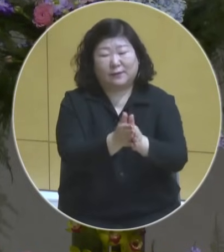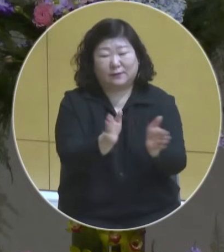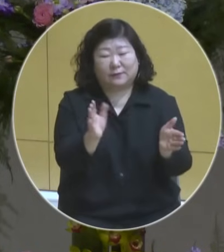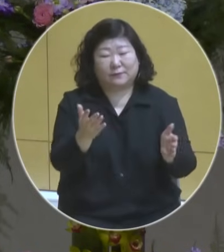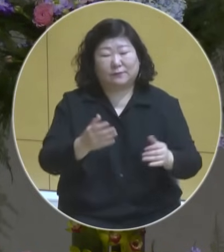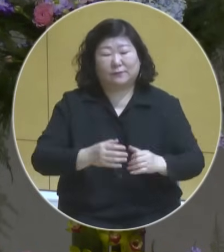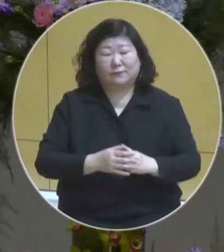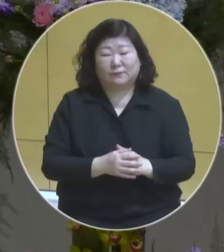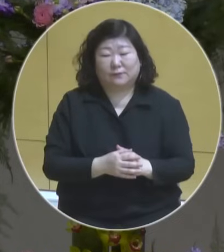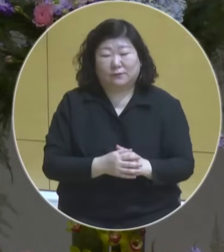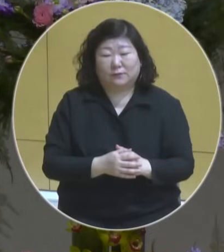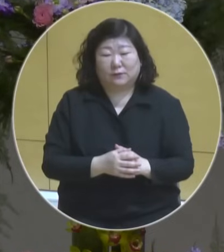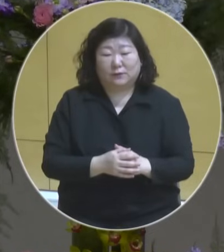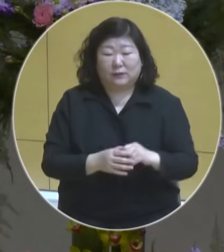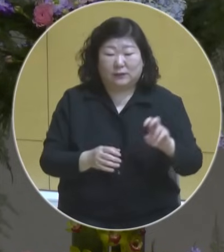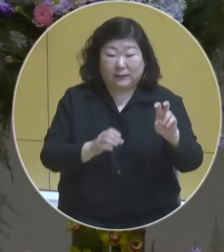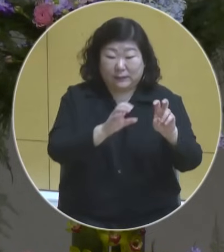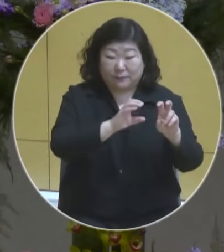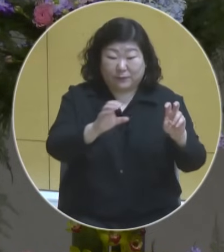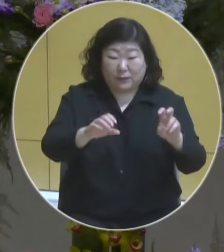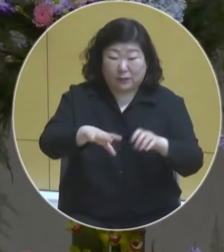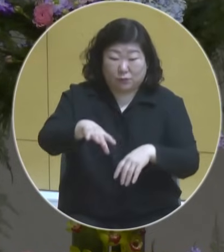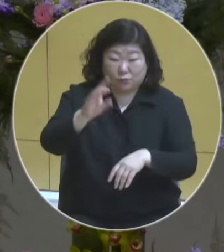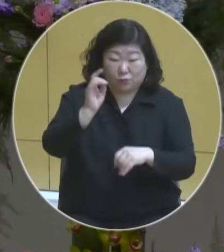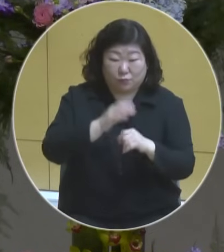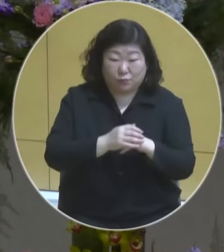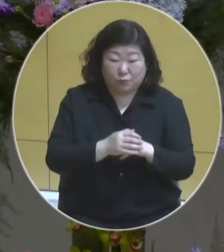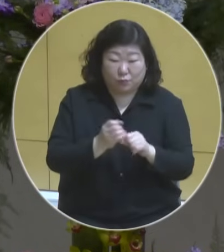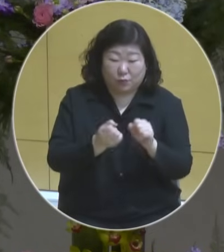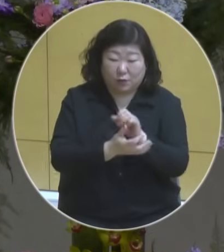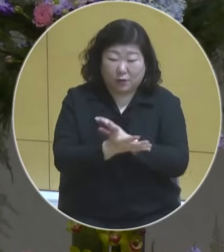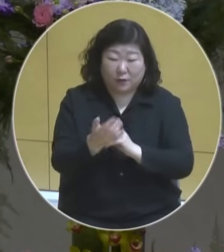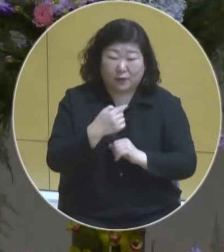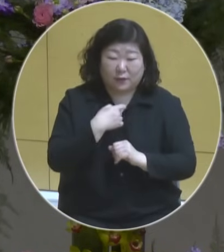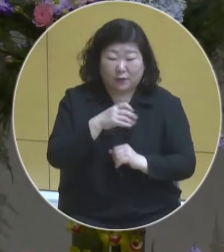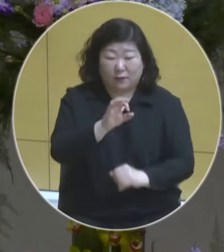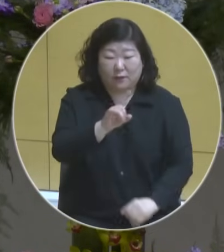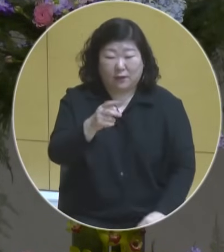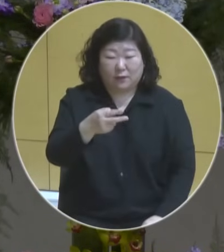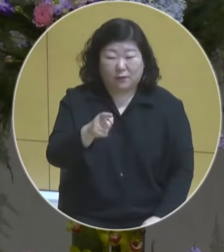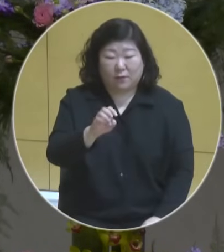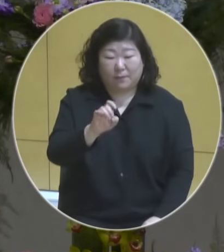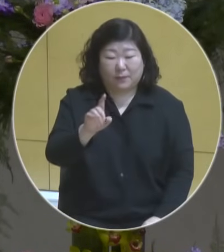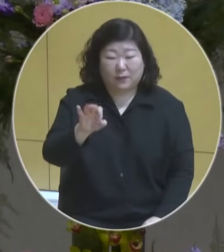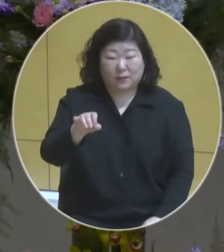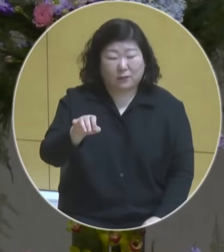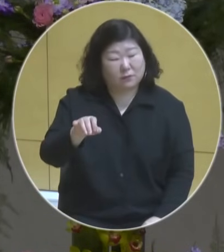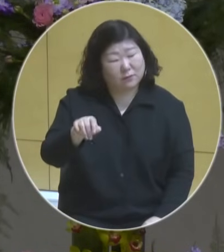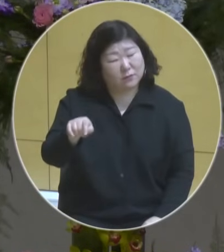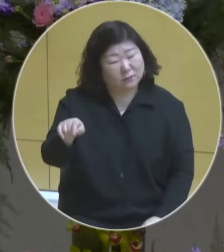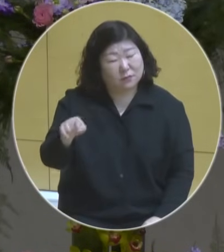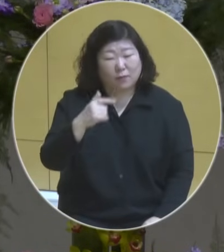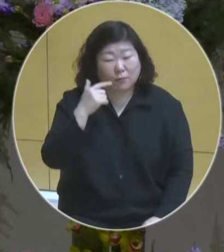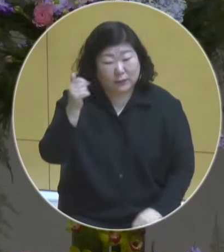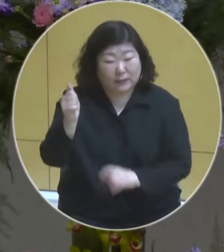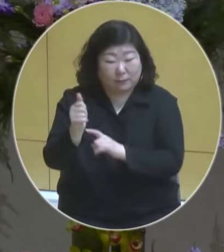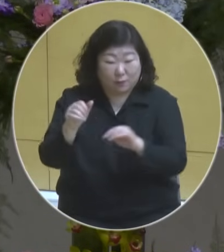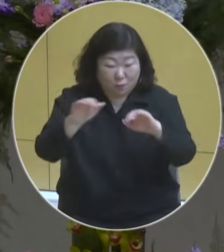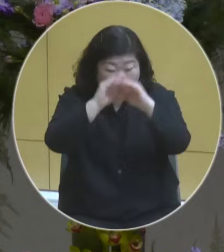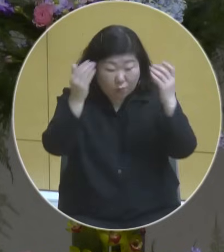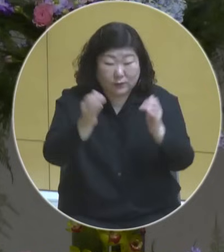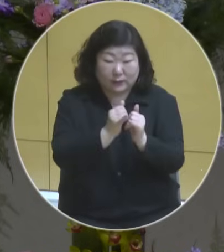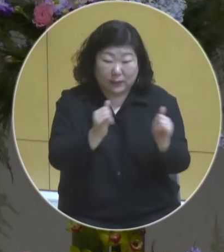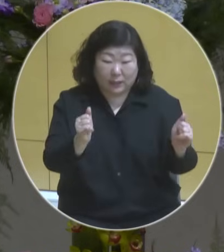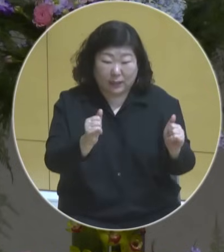됩니다이 20세기 초에 가장 영향력 있는 설교했던 아더핑크 목사님은 안식일은 온 인류를 유익하게 할 목적으로